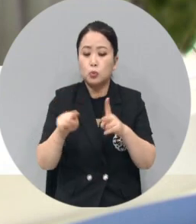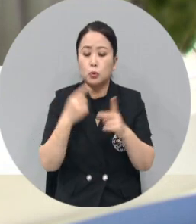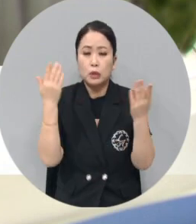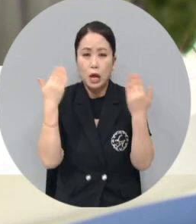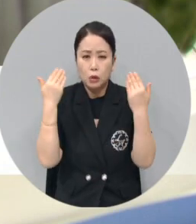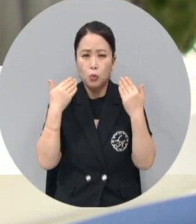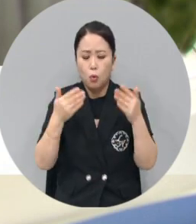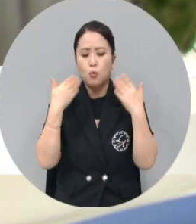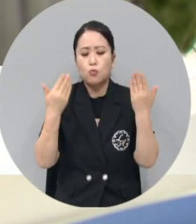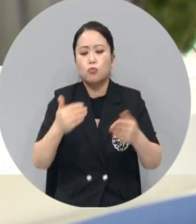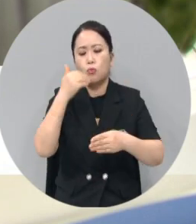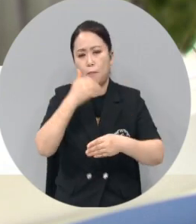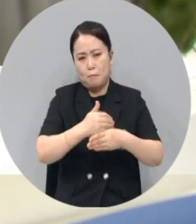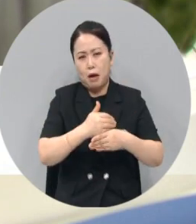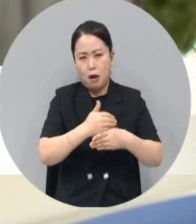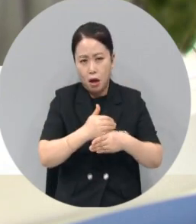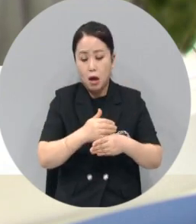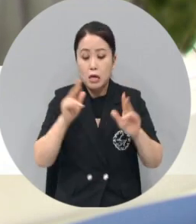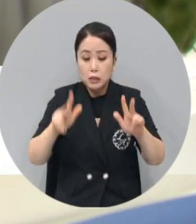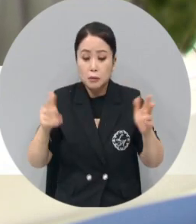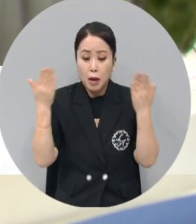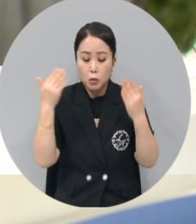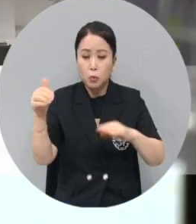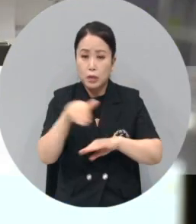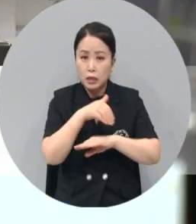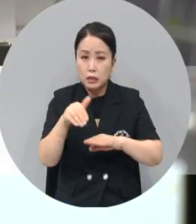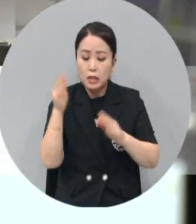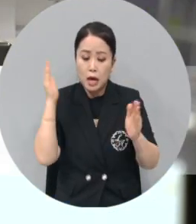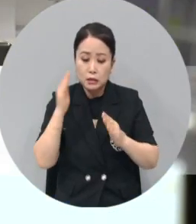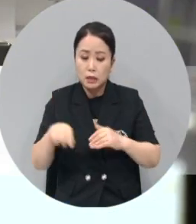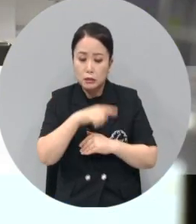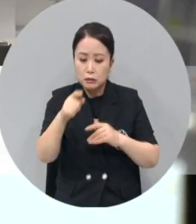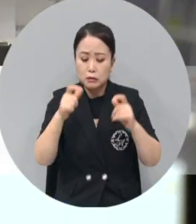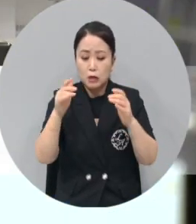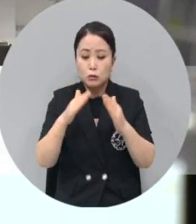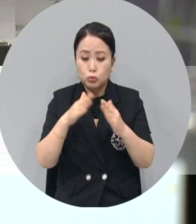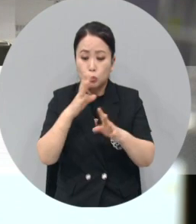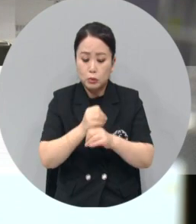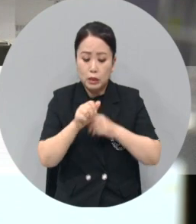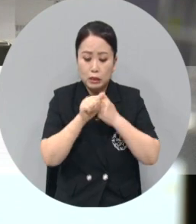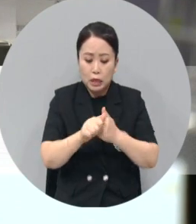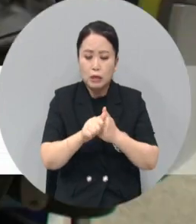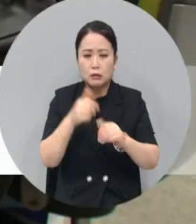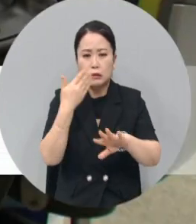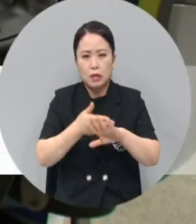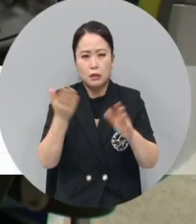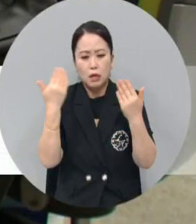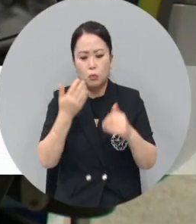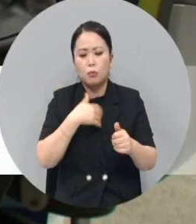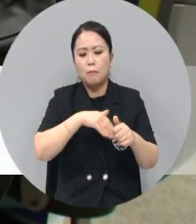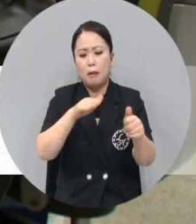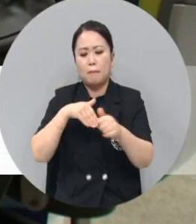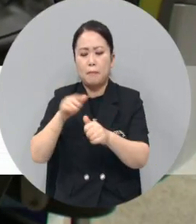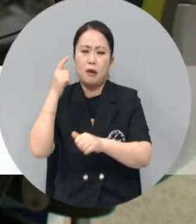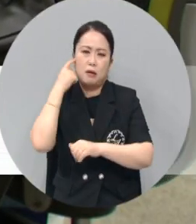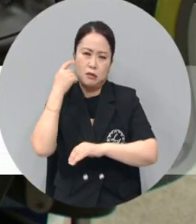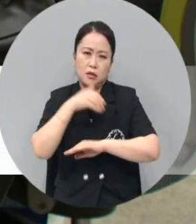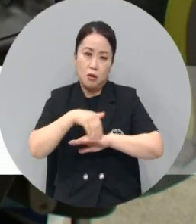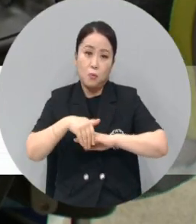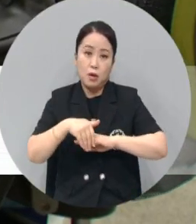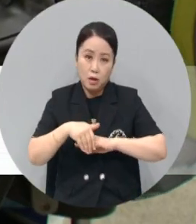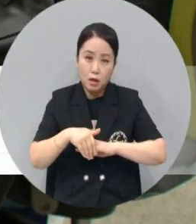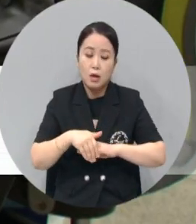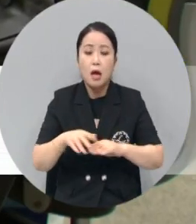재학생들은 주소지 여건을 고려해 주변 학교로 분산 전학시킬 예정입니다 입학생 수가 20명 이하인